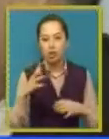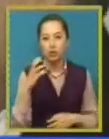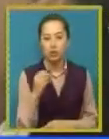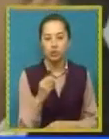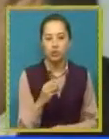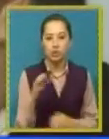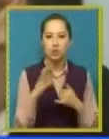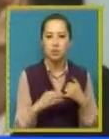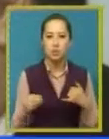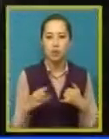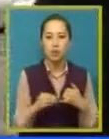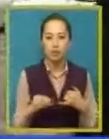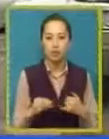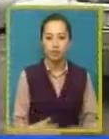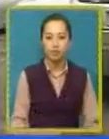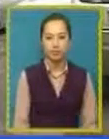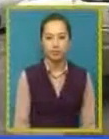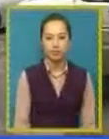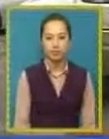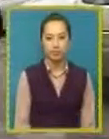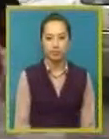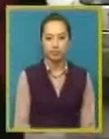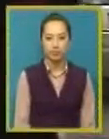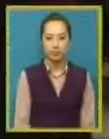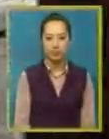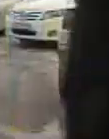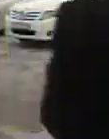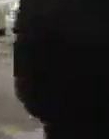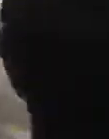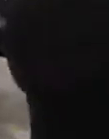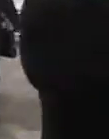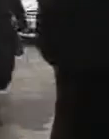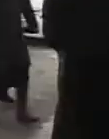теліміне қатысты болды. Нұрлан Әлімбаев, Талғат Елеубеков, Олжас Байтуов, оңтүстік ақпарат.